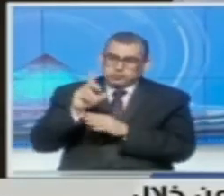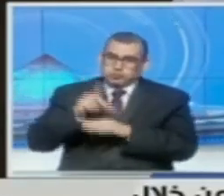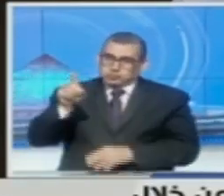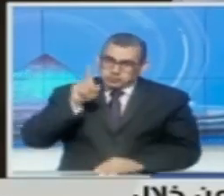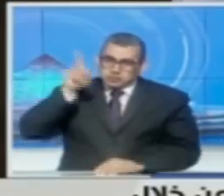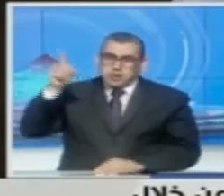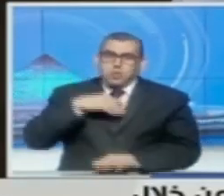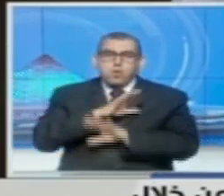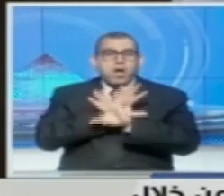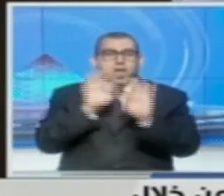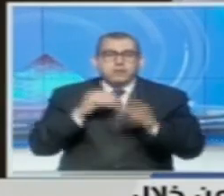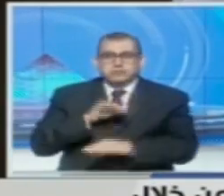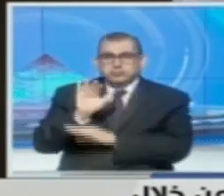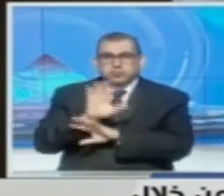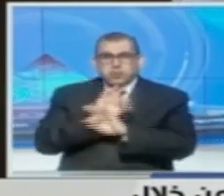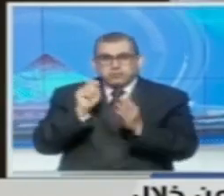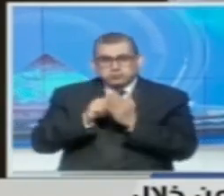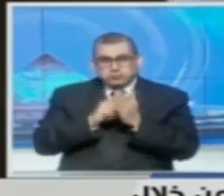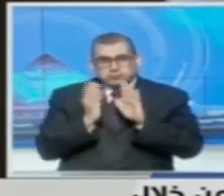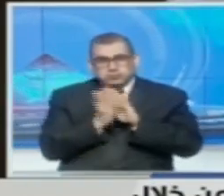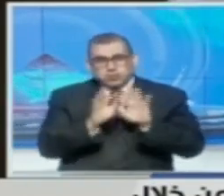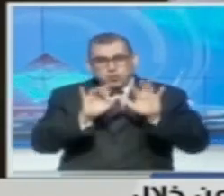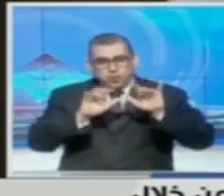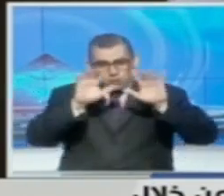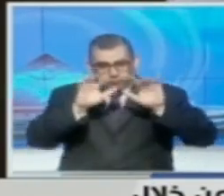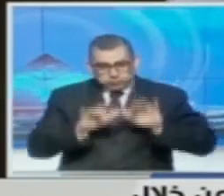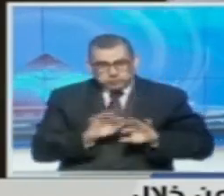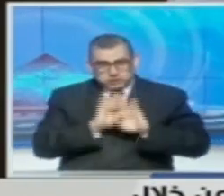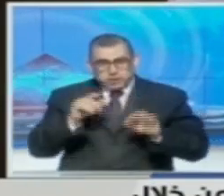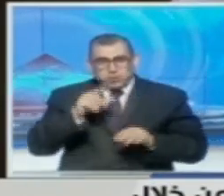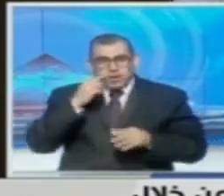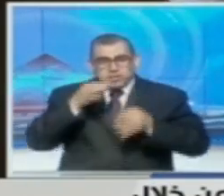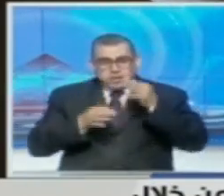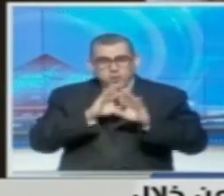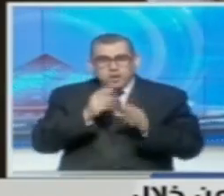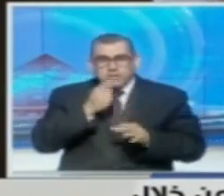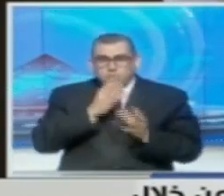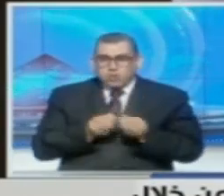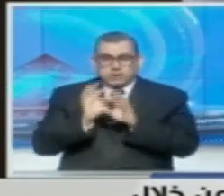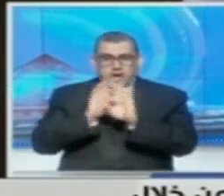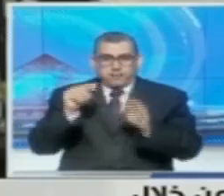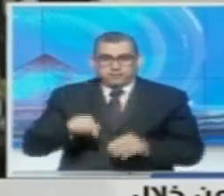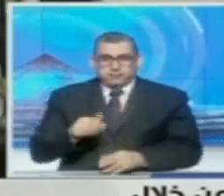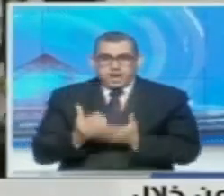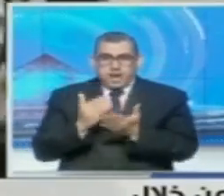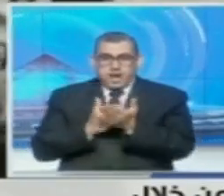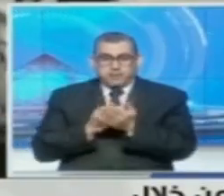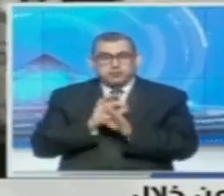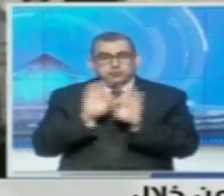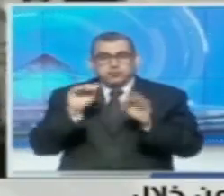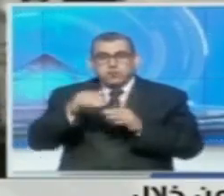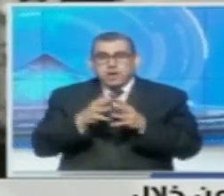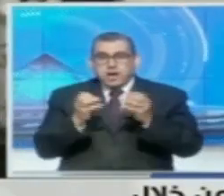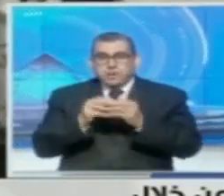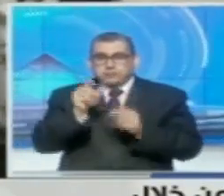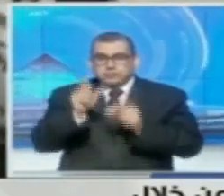له كل اللي يلزمه هنا بحيث يبقى انتفع عمل التحاليل واخد العلاج اللازم كمان. كما تضمنت المبادرات